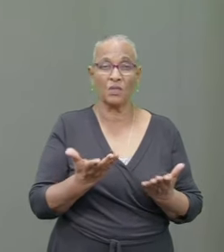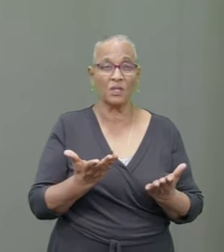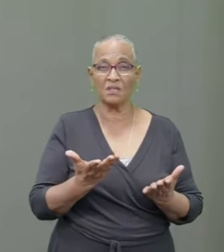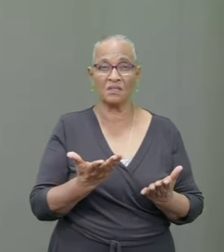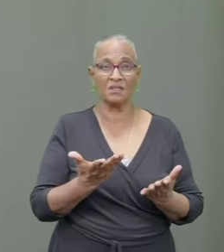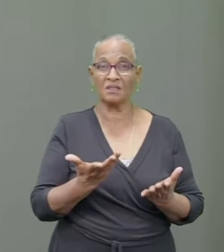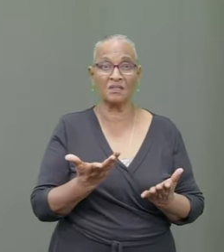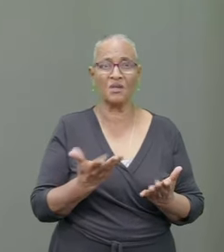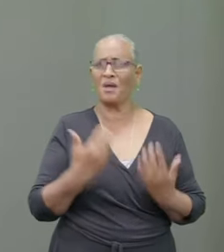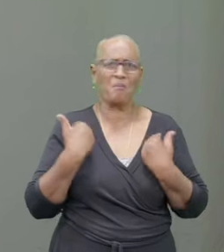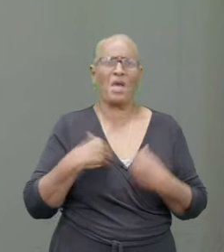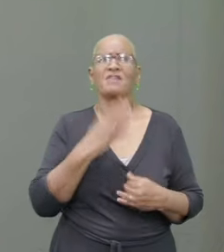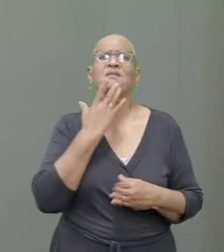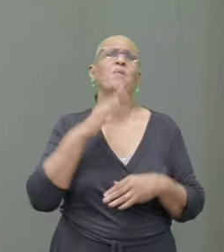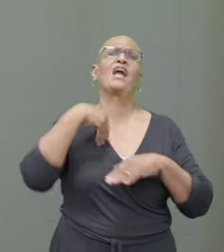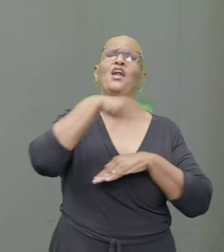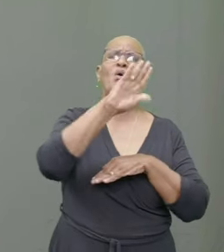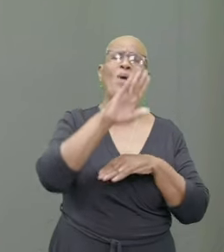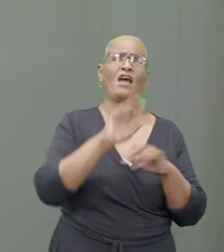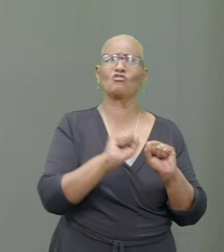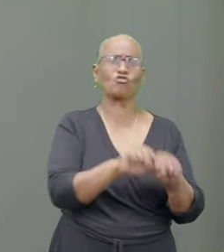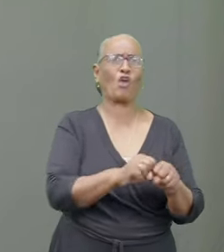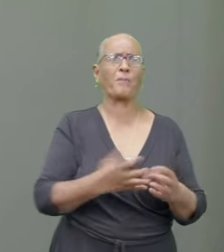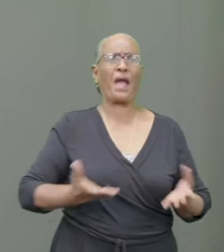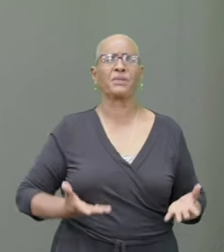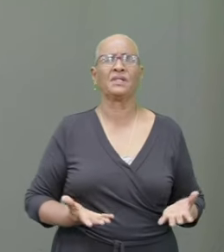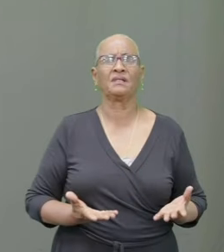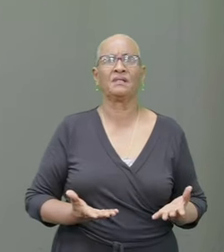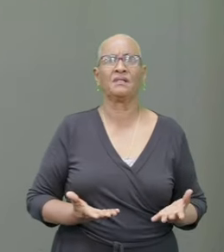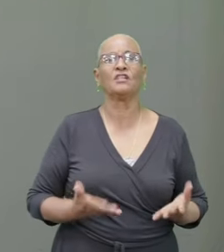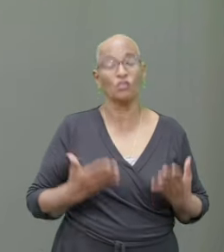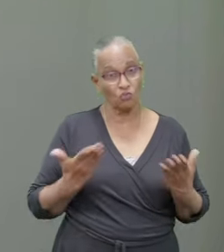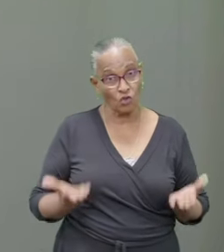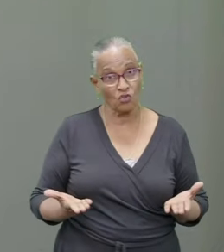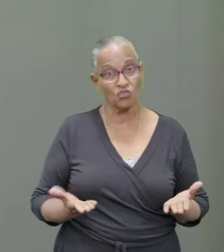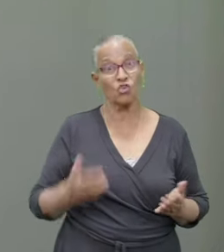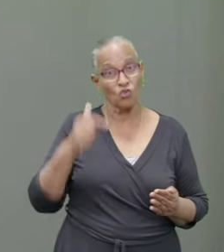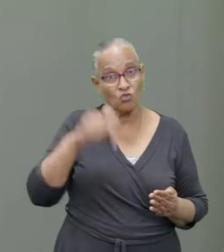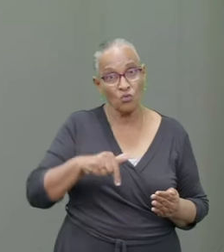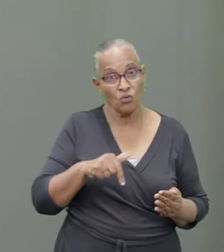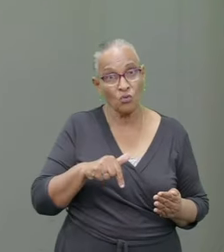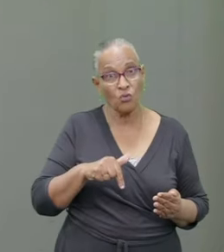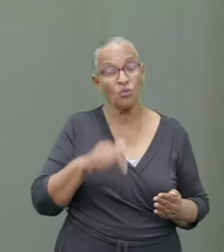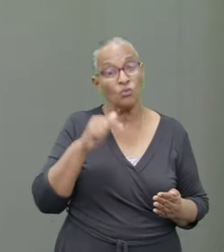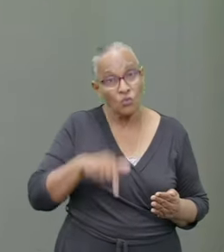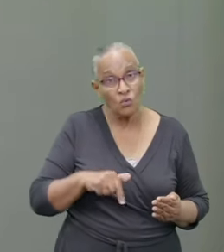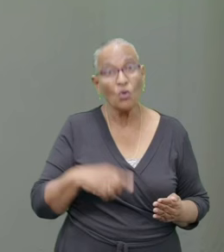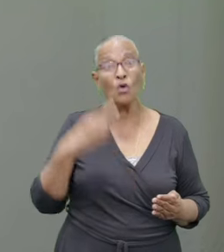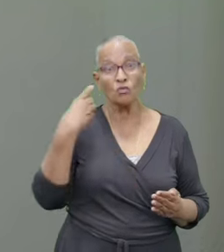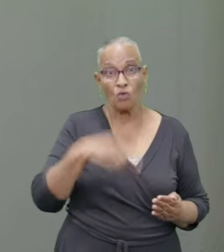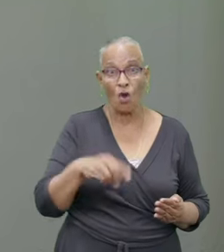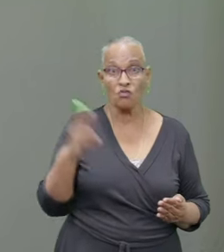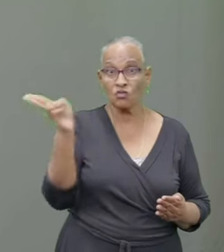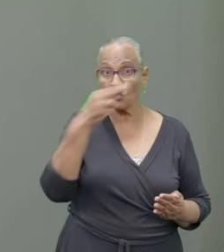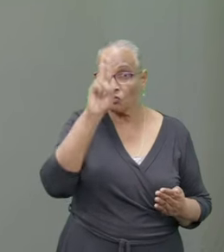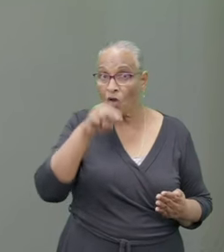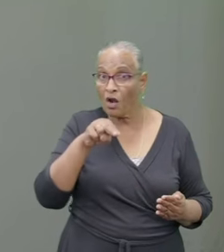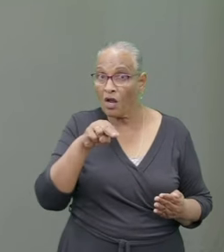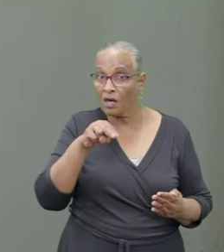belemmering heeft gezorgd. Dus nu met deze verhoging dan kunnen wij met